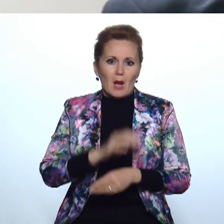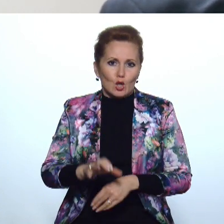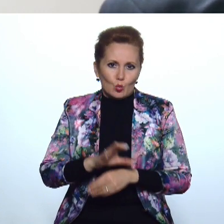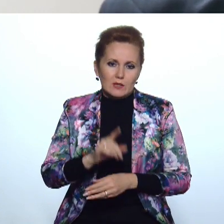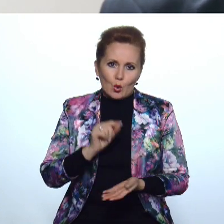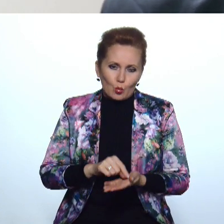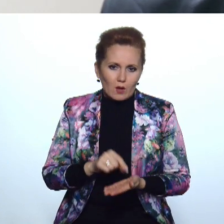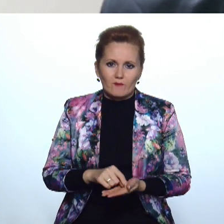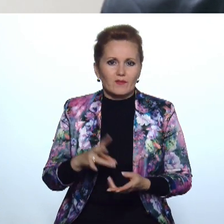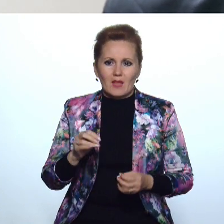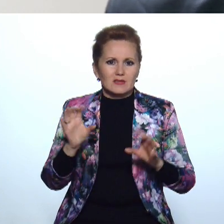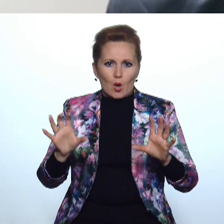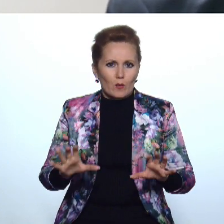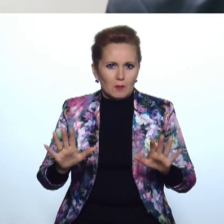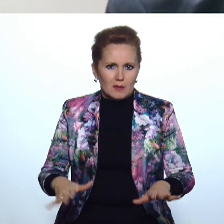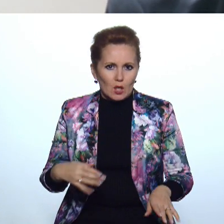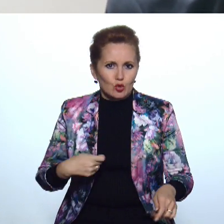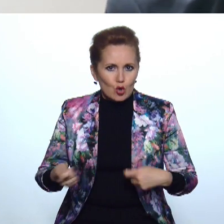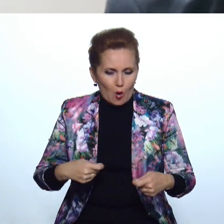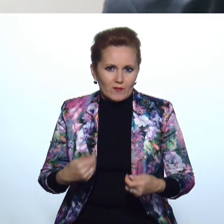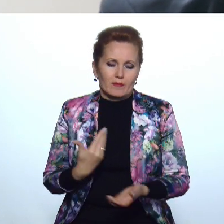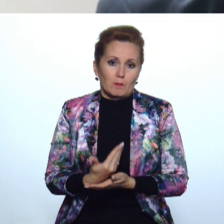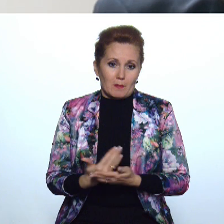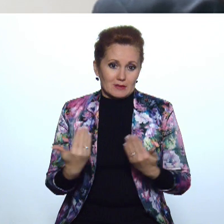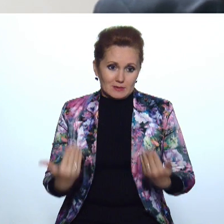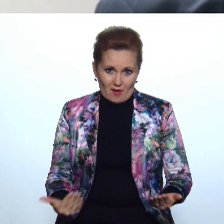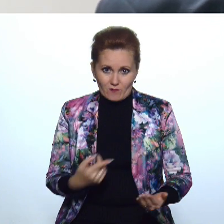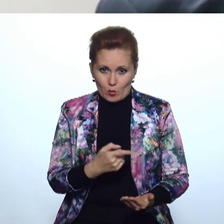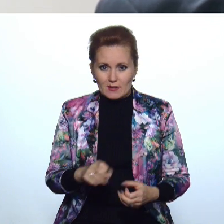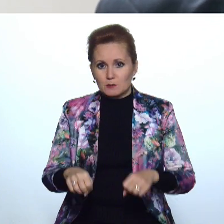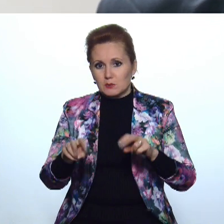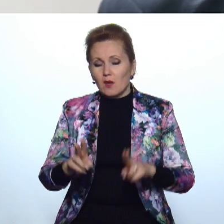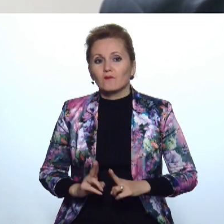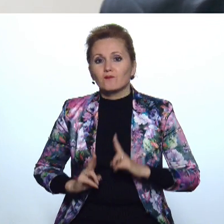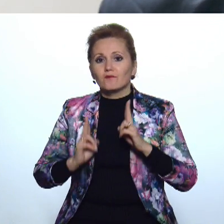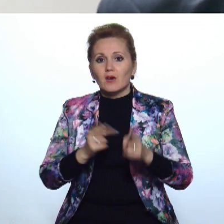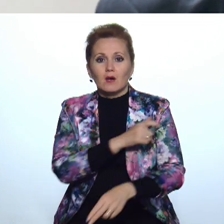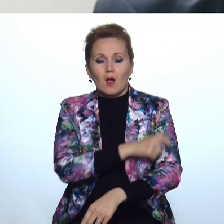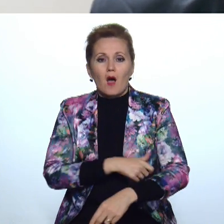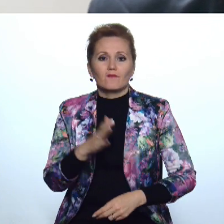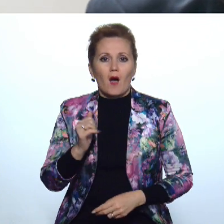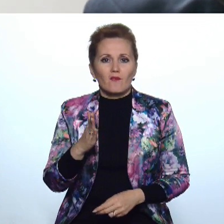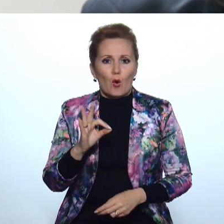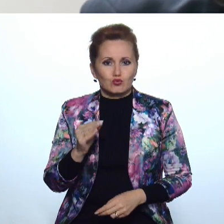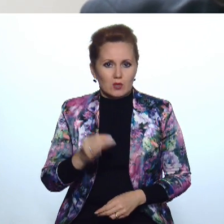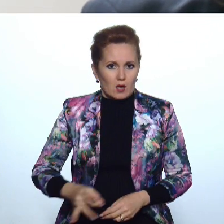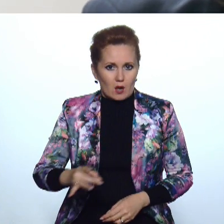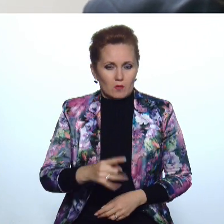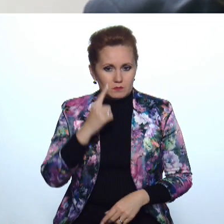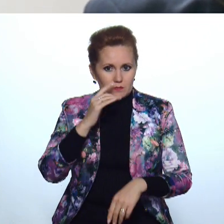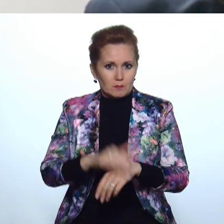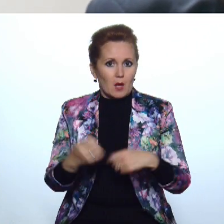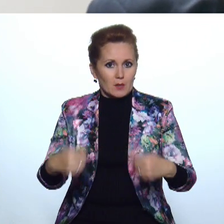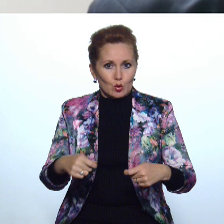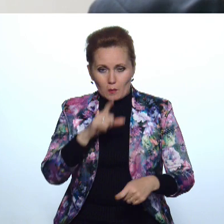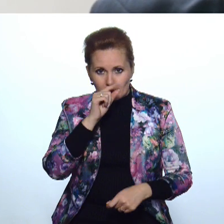в несанкционированных местах торговли. Вот, к примеру, сегодня у нас специалисты выезжали в рейд в Волжский район. Выявлен случай реализации